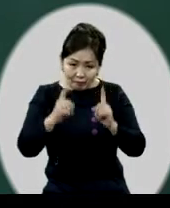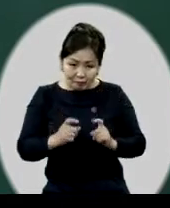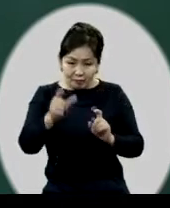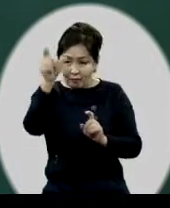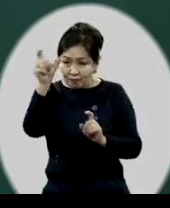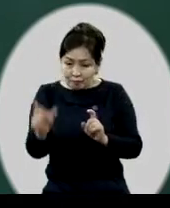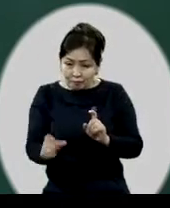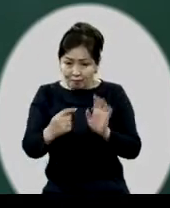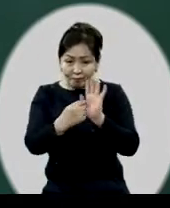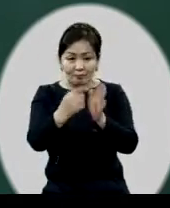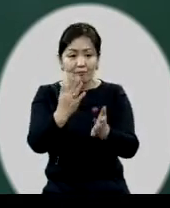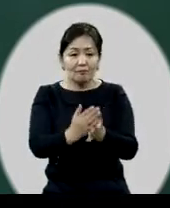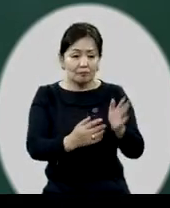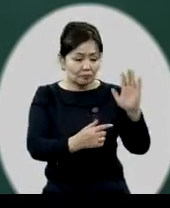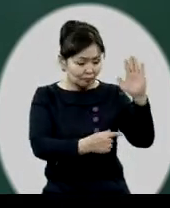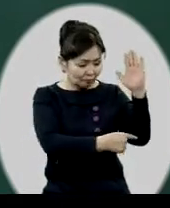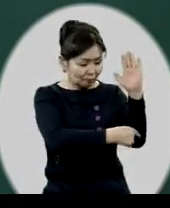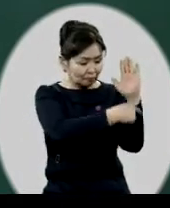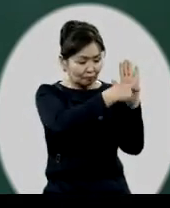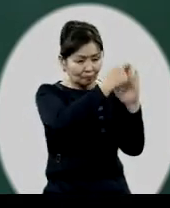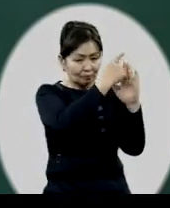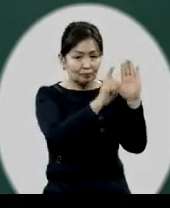Зураас нь тэмдэглэе.